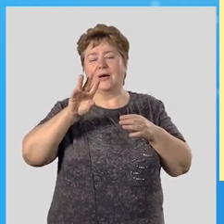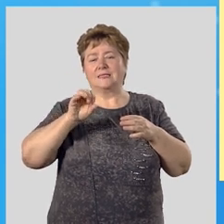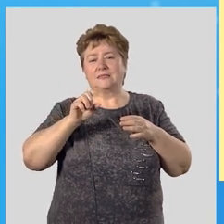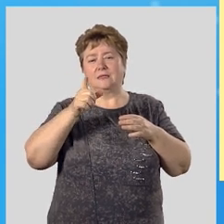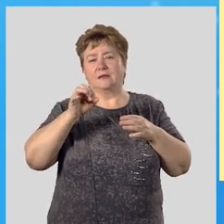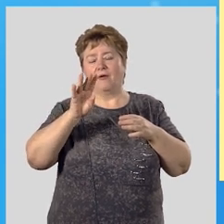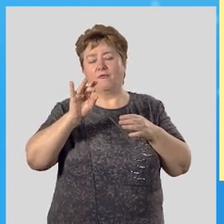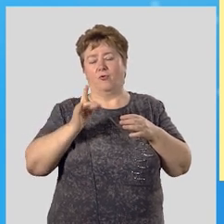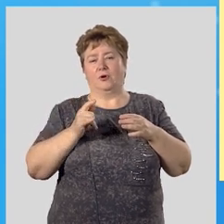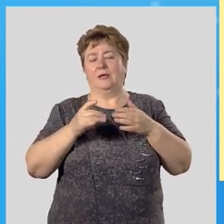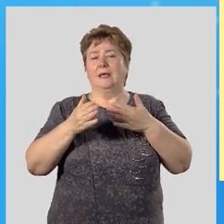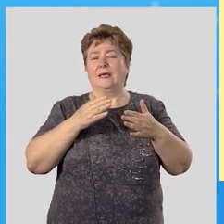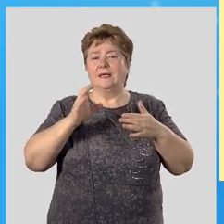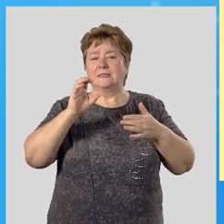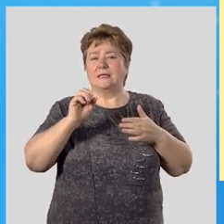саркомастегофоры или